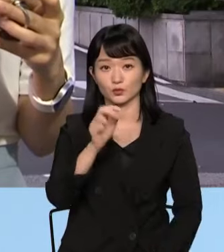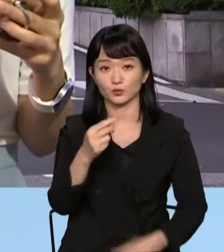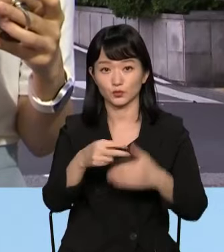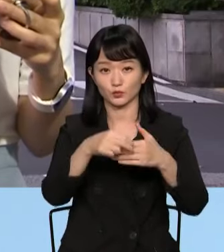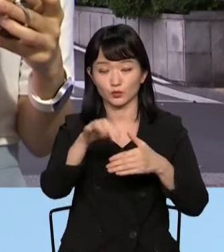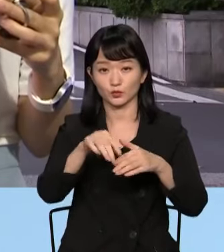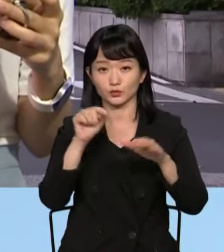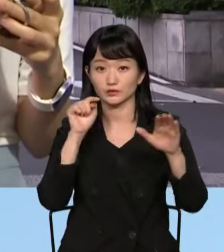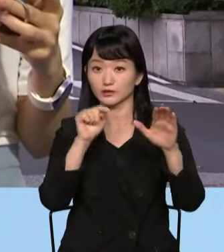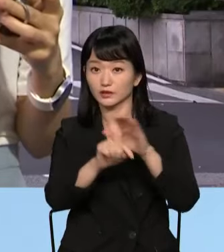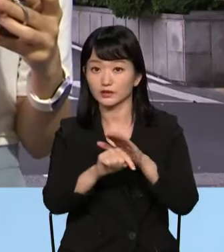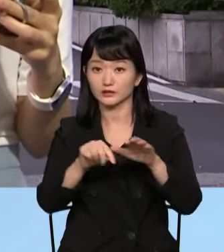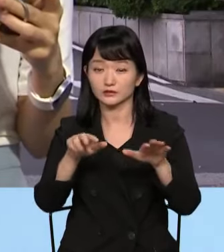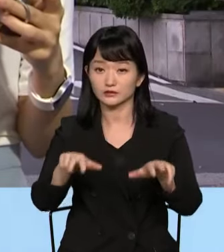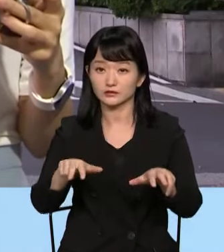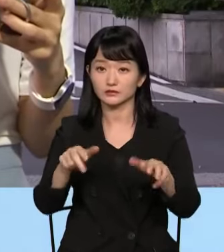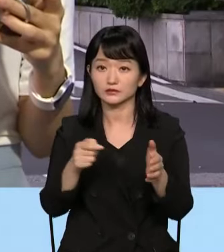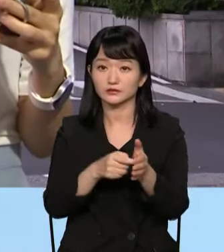응급실 상황